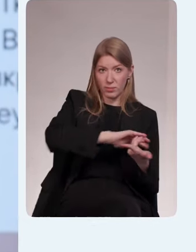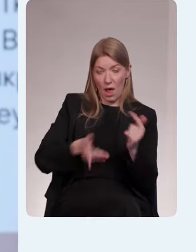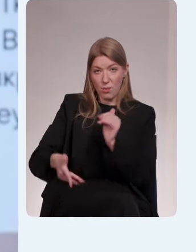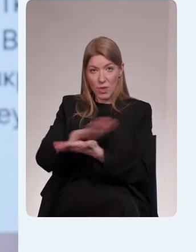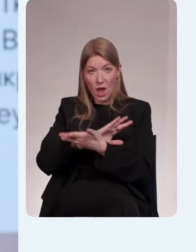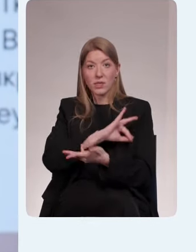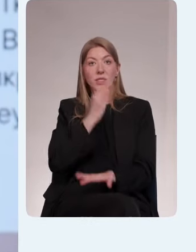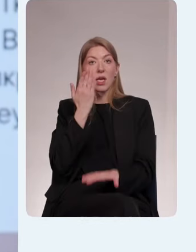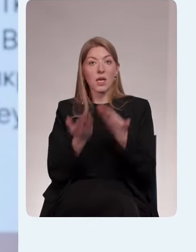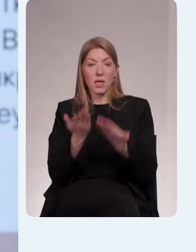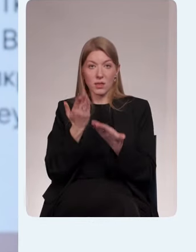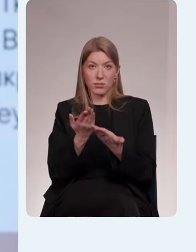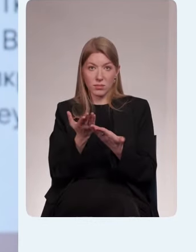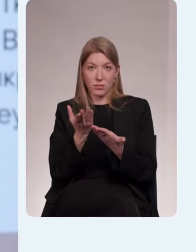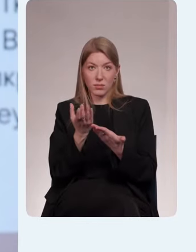И в конце